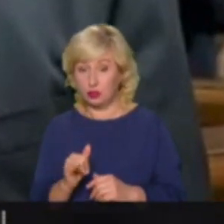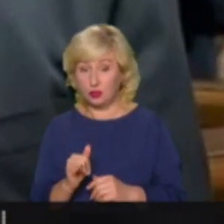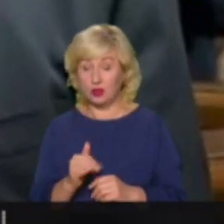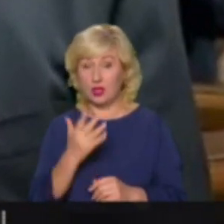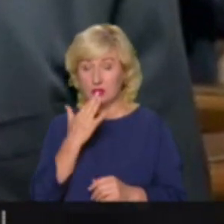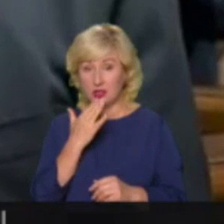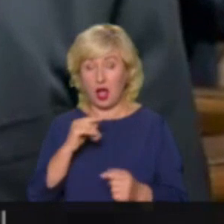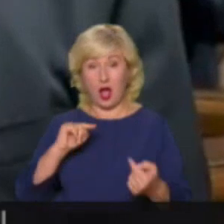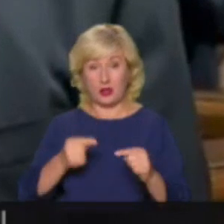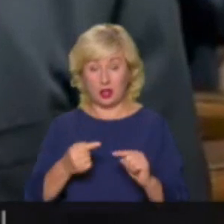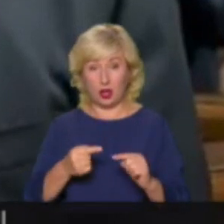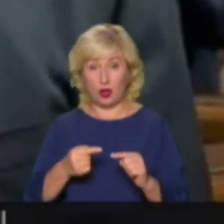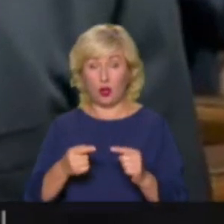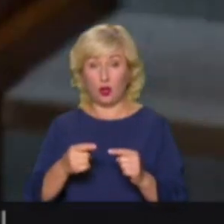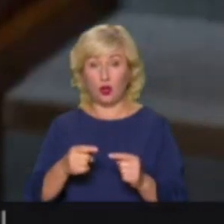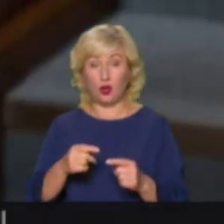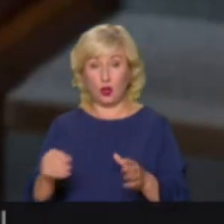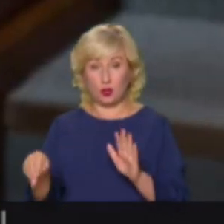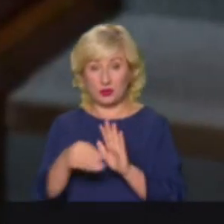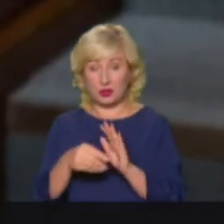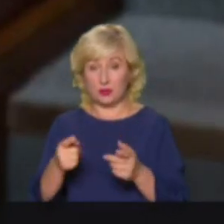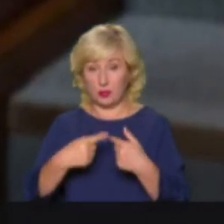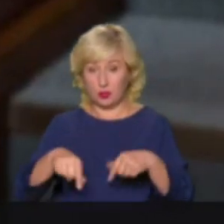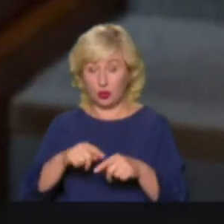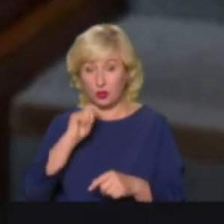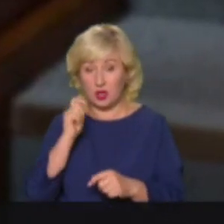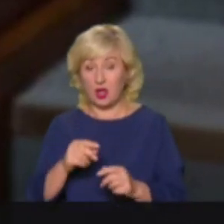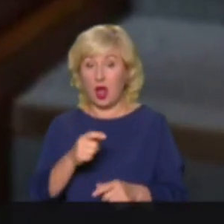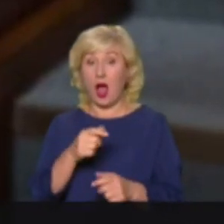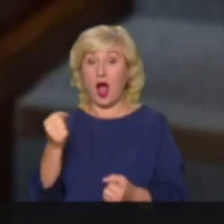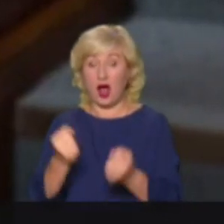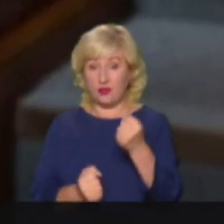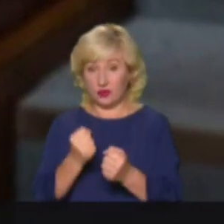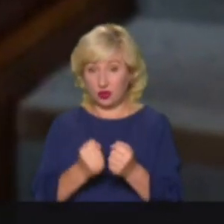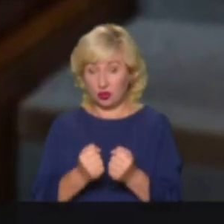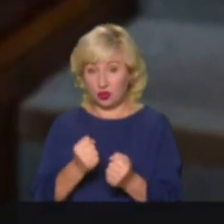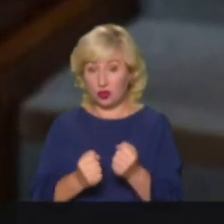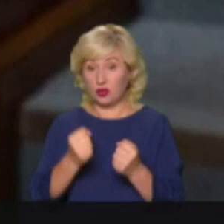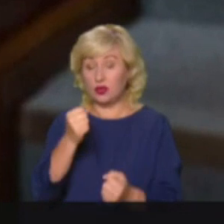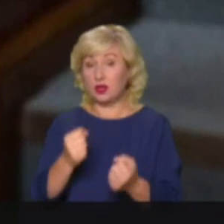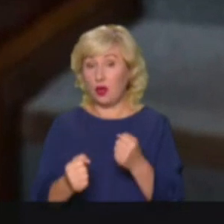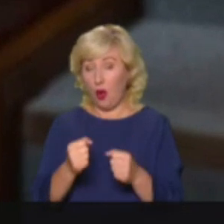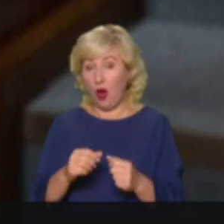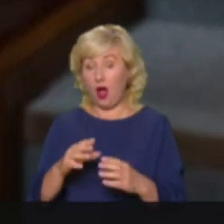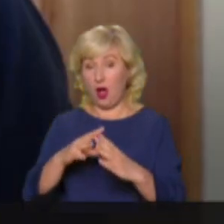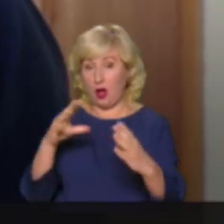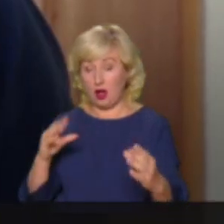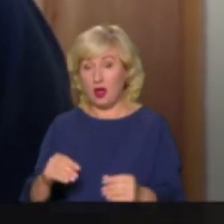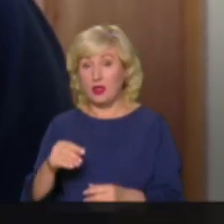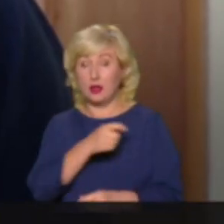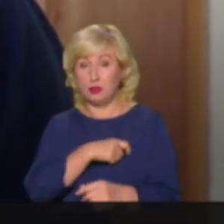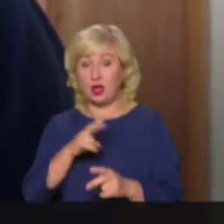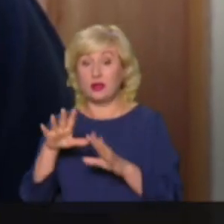Національному антикорупційному бюро України, стверджують, що авто депутата на місці, але у квартирі живе водій, який пояснив, що